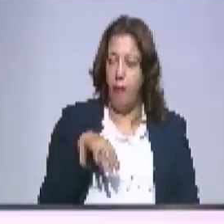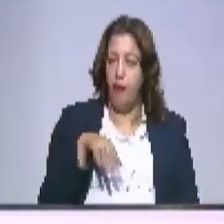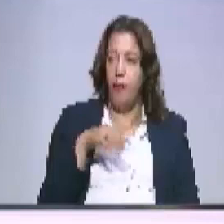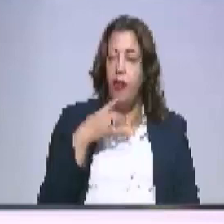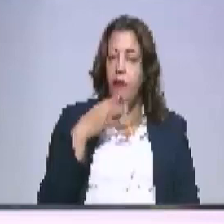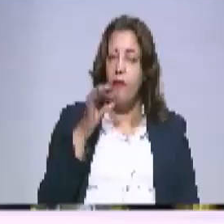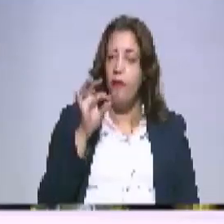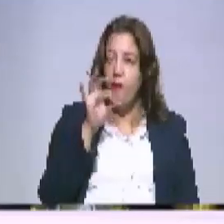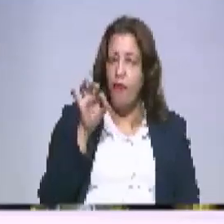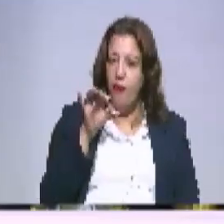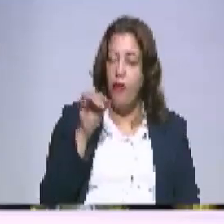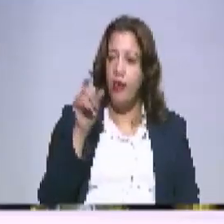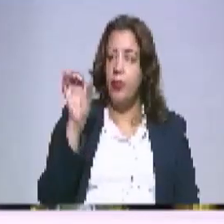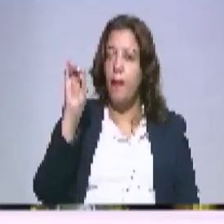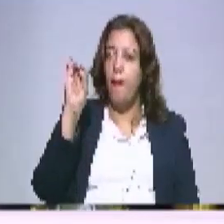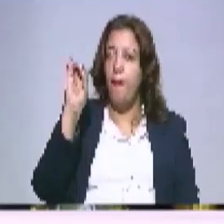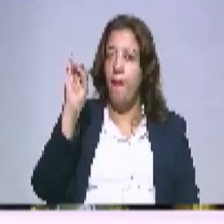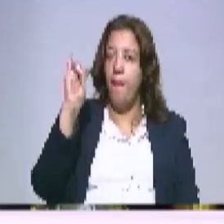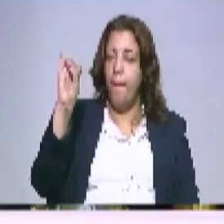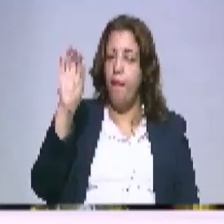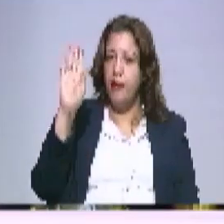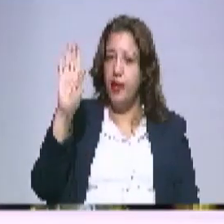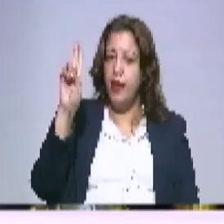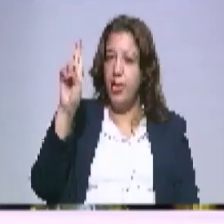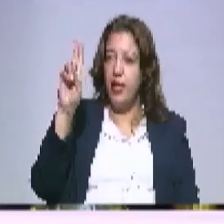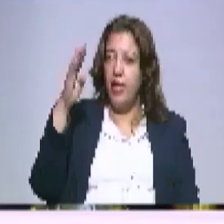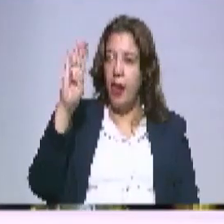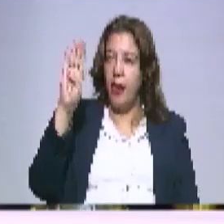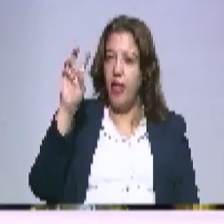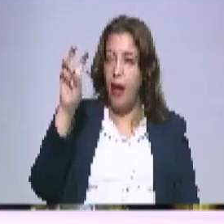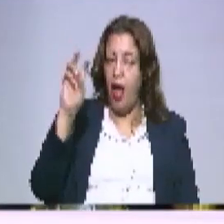الفص المستكه بتاعنا، وحطينا